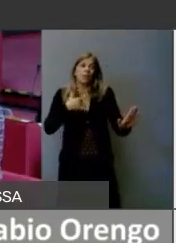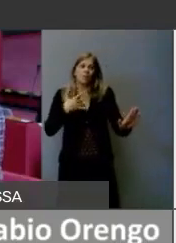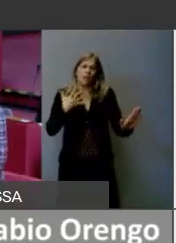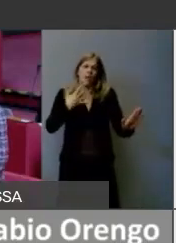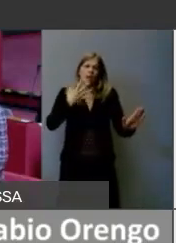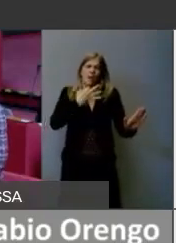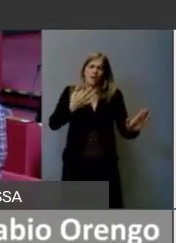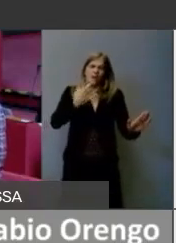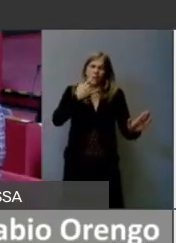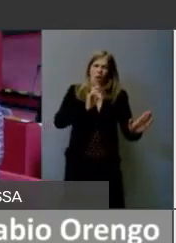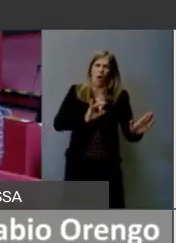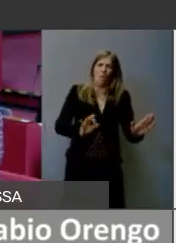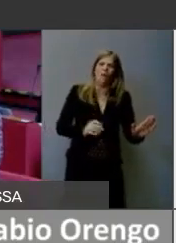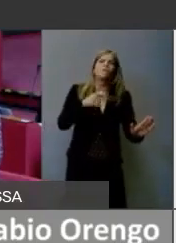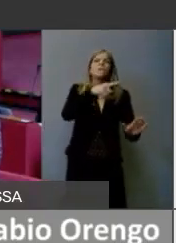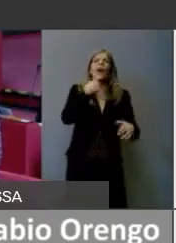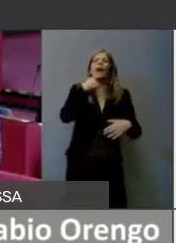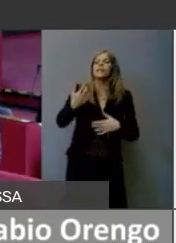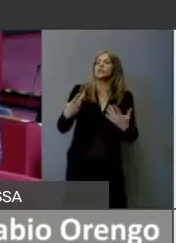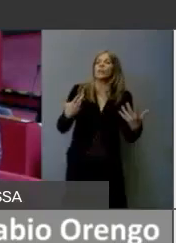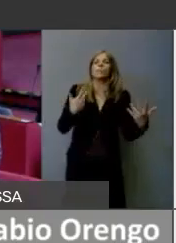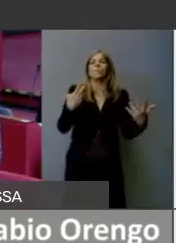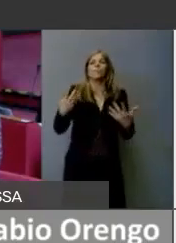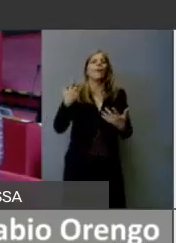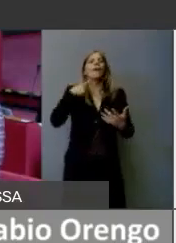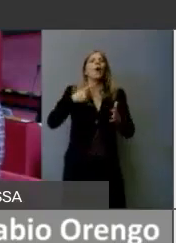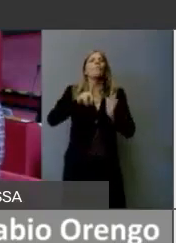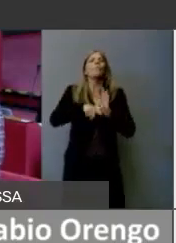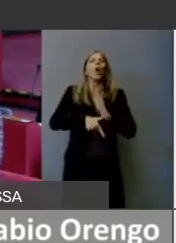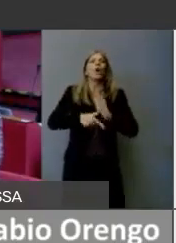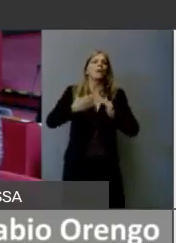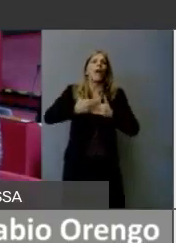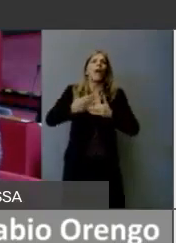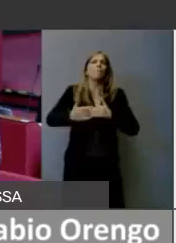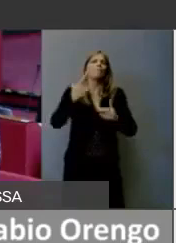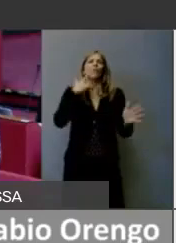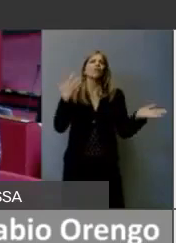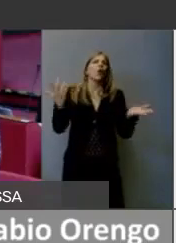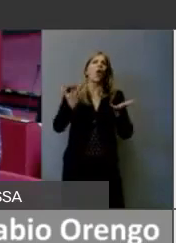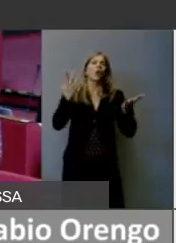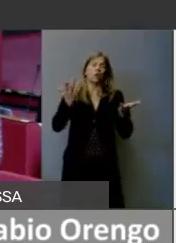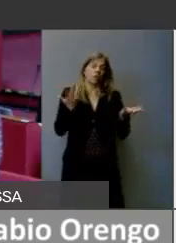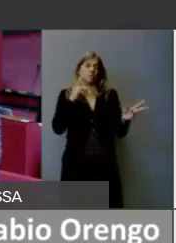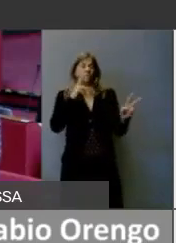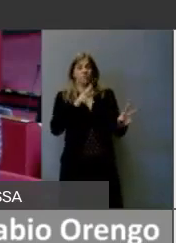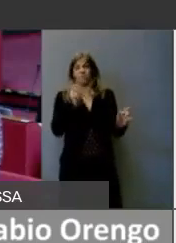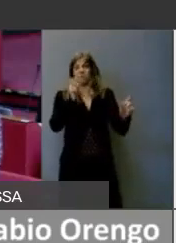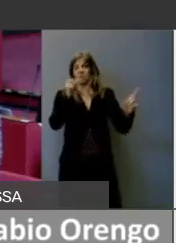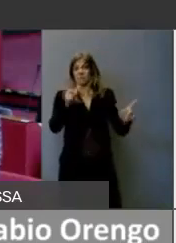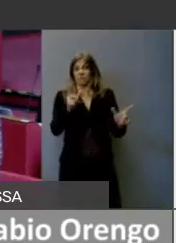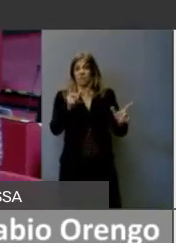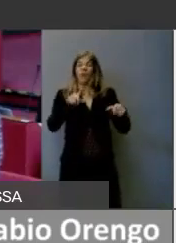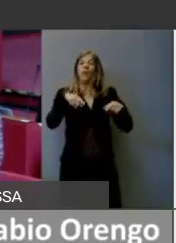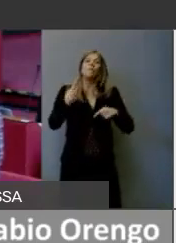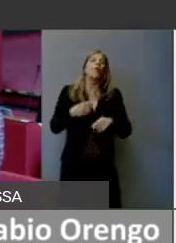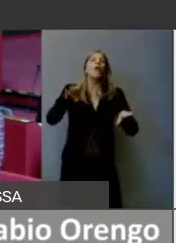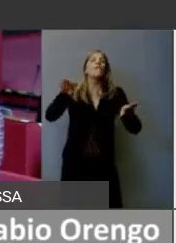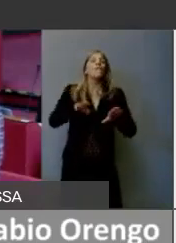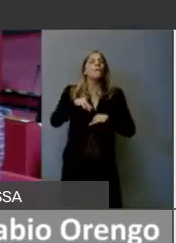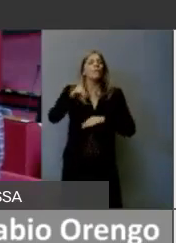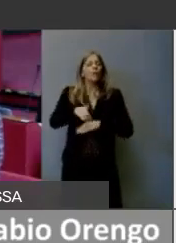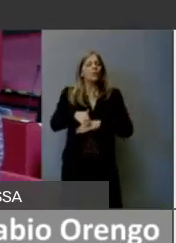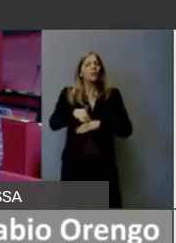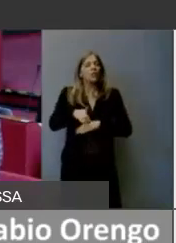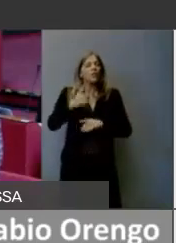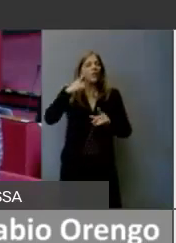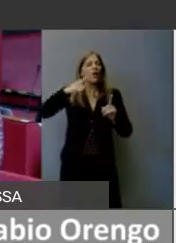era in grado di definire un cronoprogramma. Nel frattempo sono partite le ricollocazioni in Valpolcevera, che stanno andando